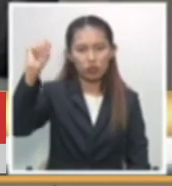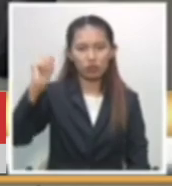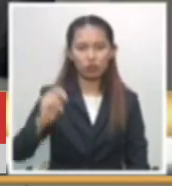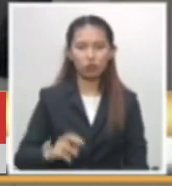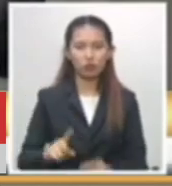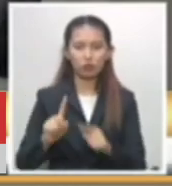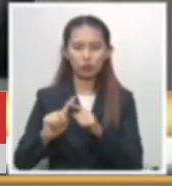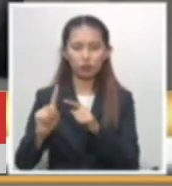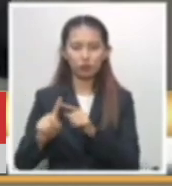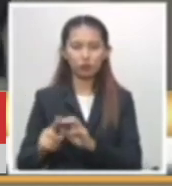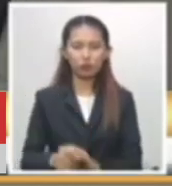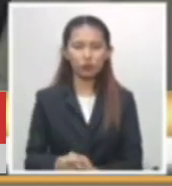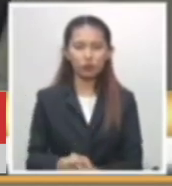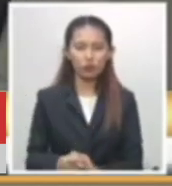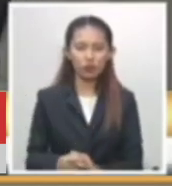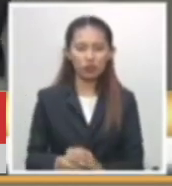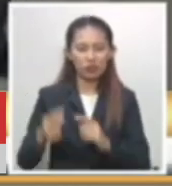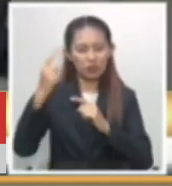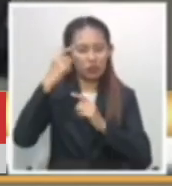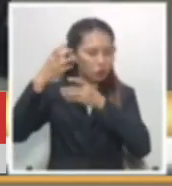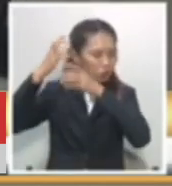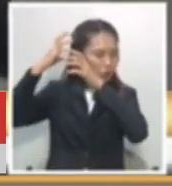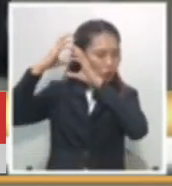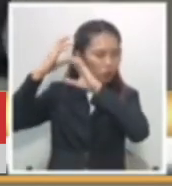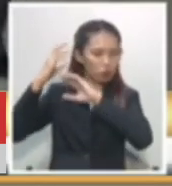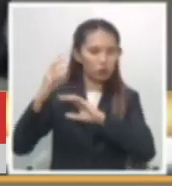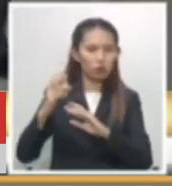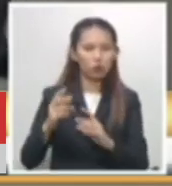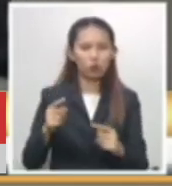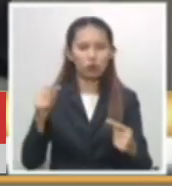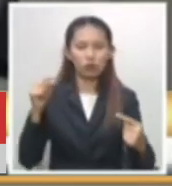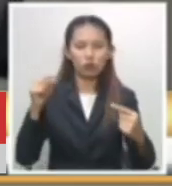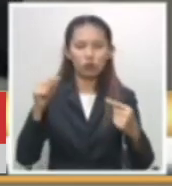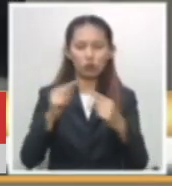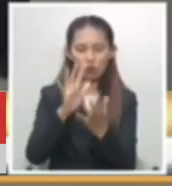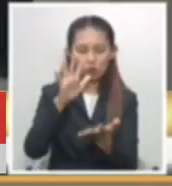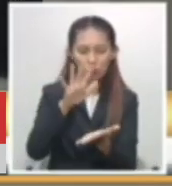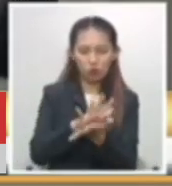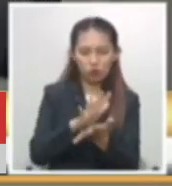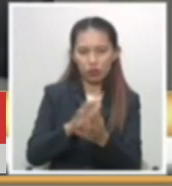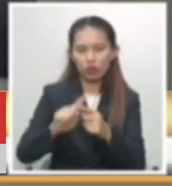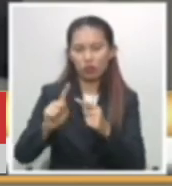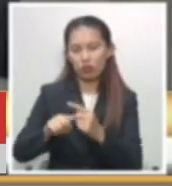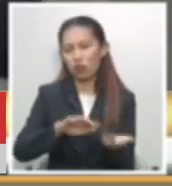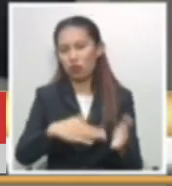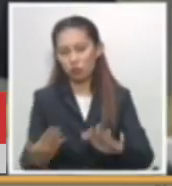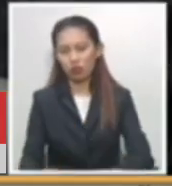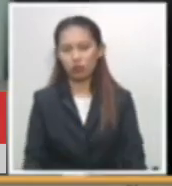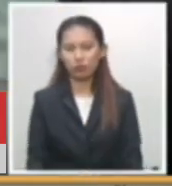องการศึกษาไปทบทวนด่วนก่อนที่จะเสียหายมากกว่านี้ขอบคุณครับ